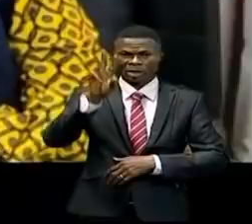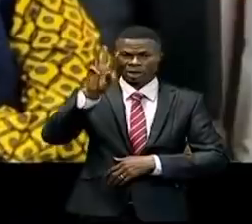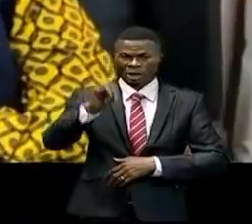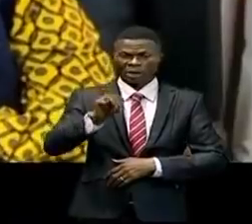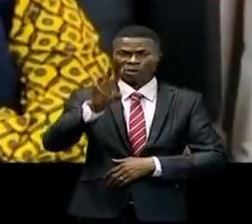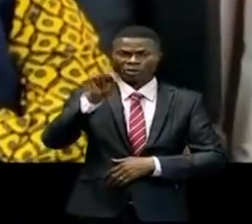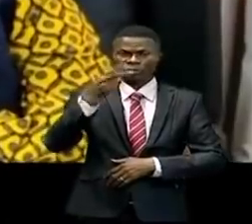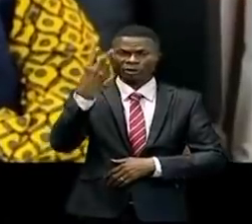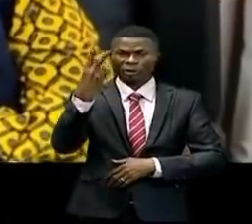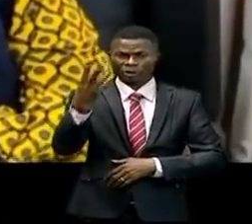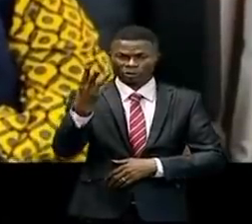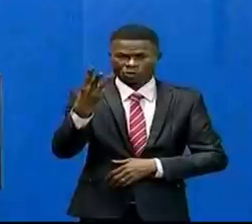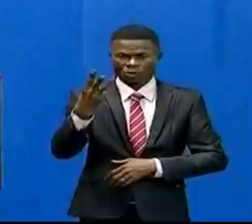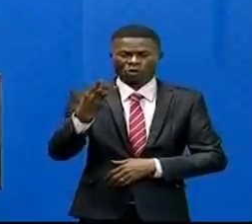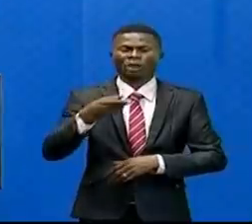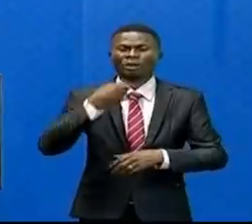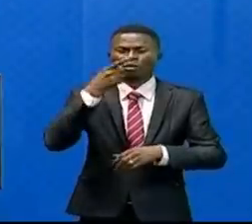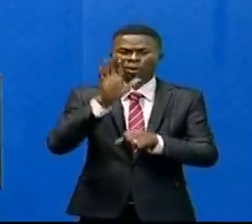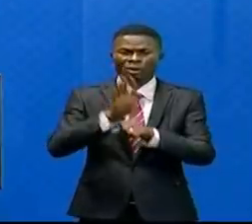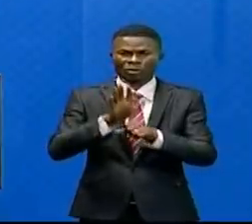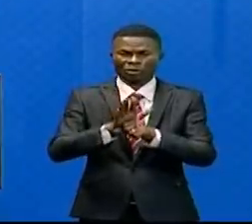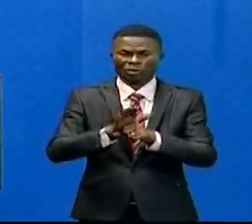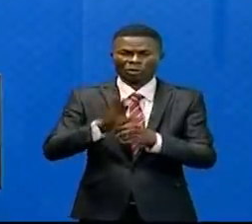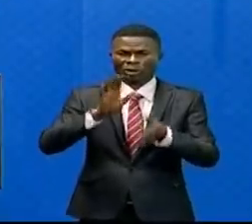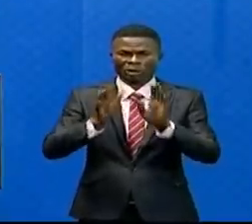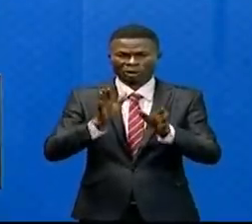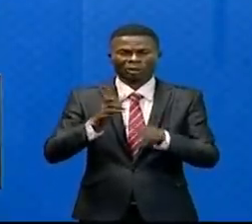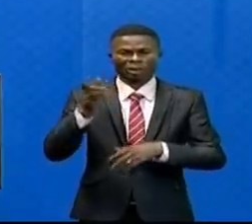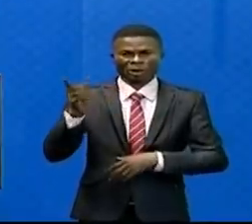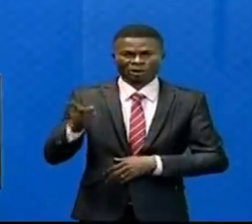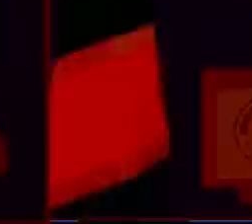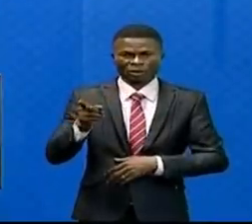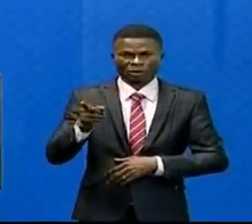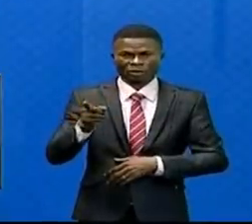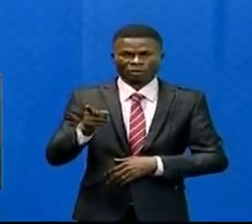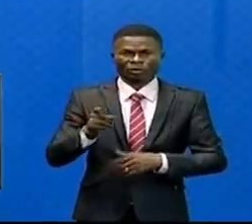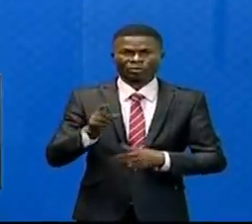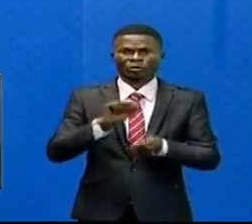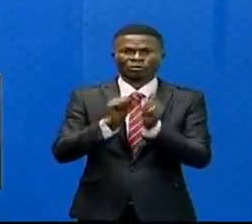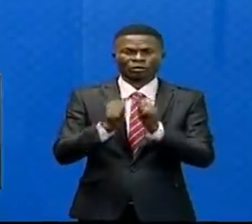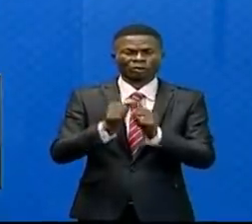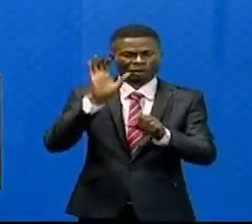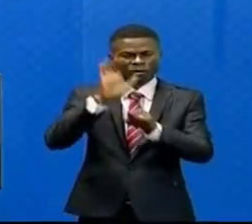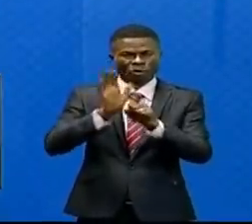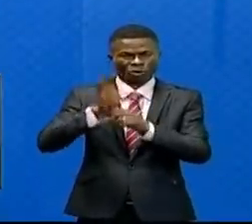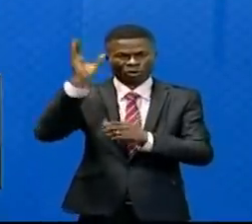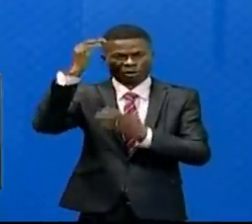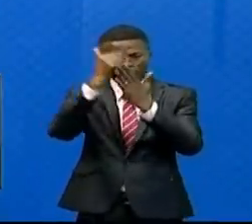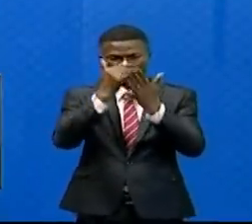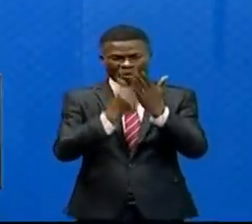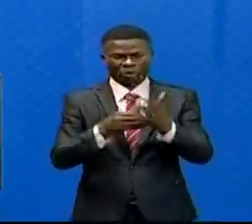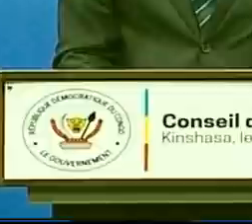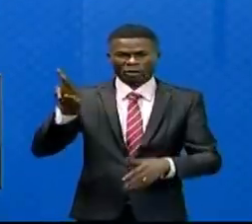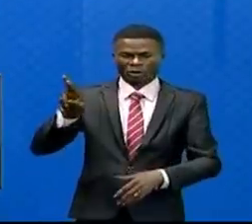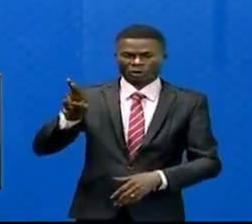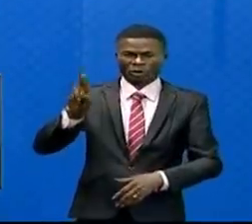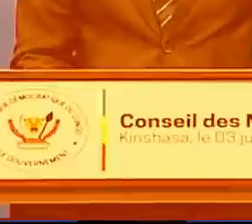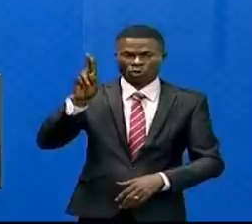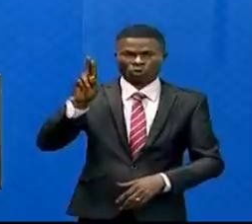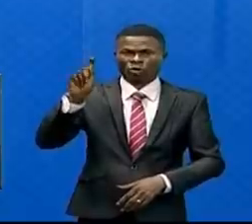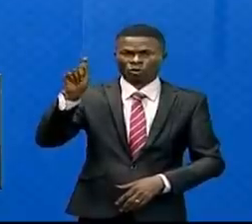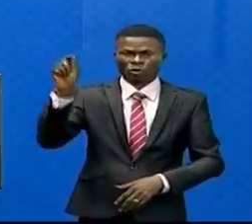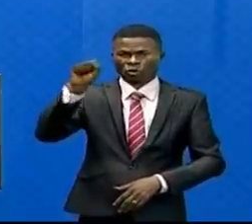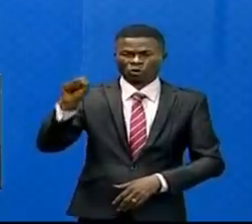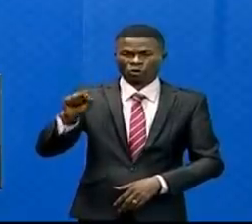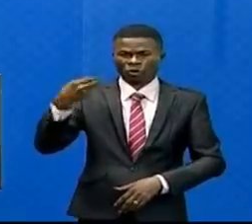que ces forces de défense appuient dans les hauteurs des monts Tchanzu, Rognoni et Sabino dans les territoires de Rutshuru.